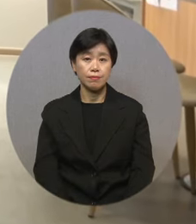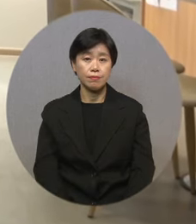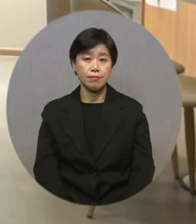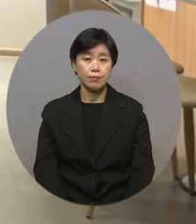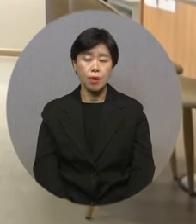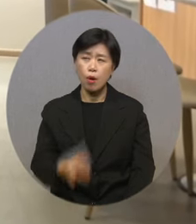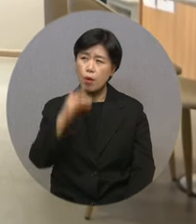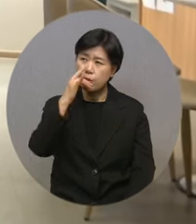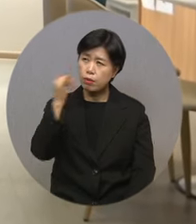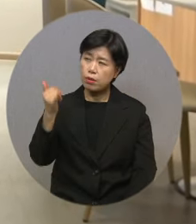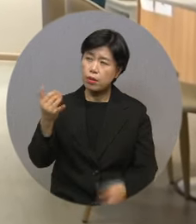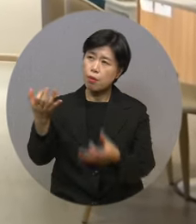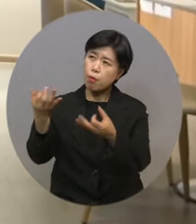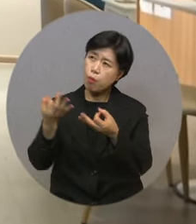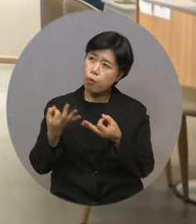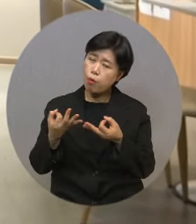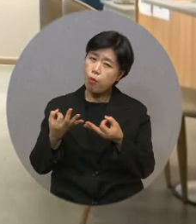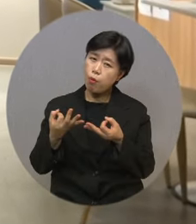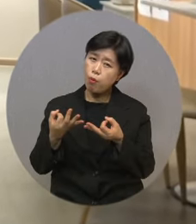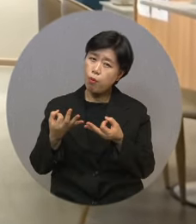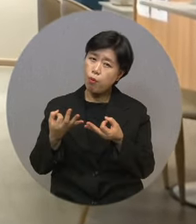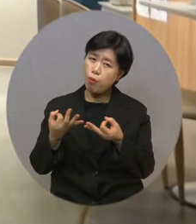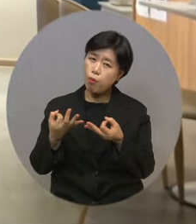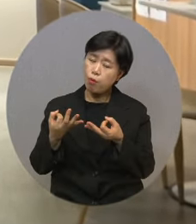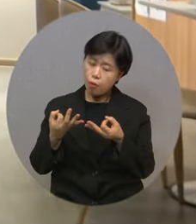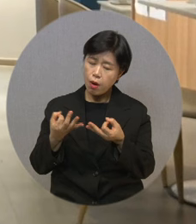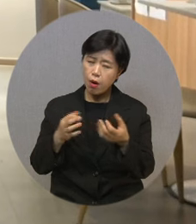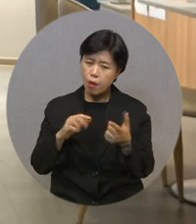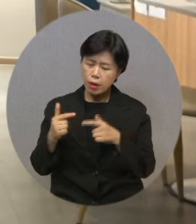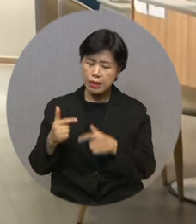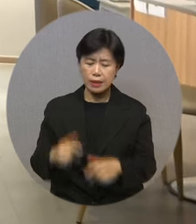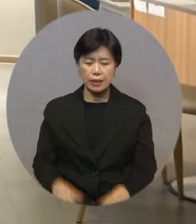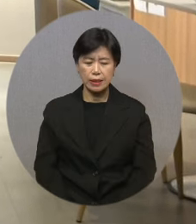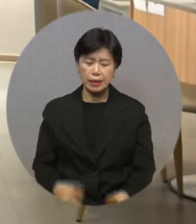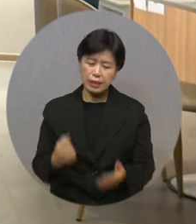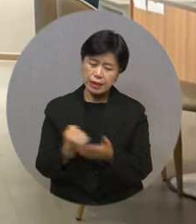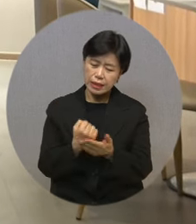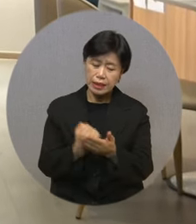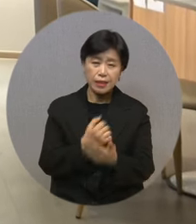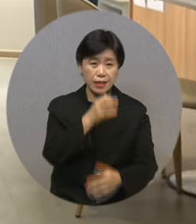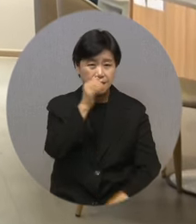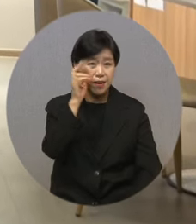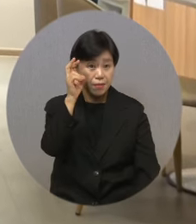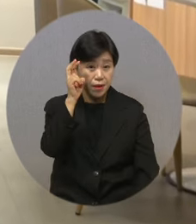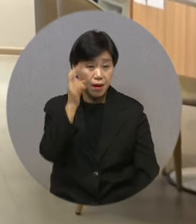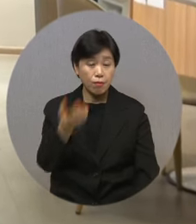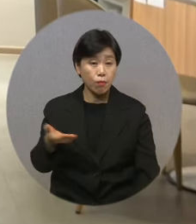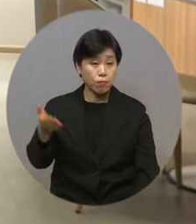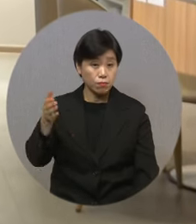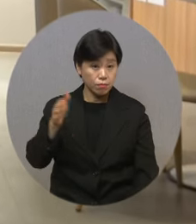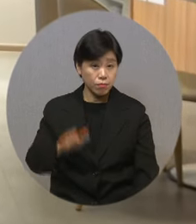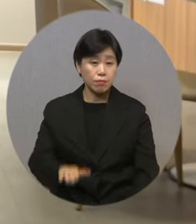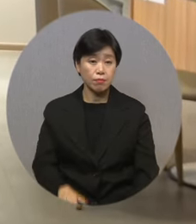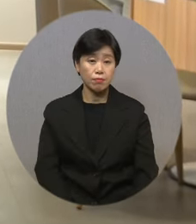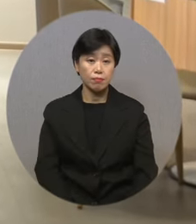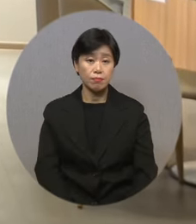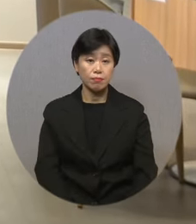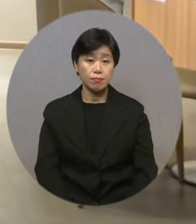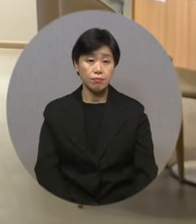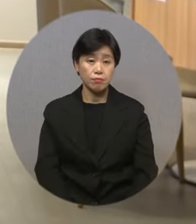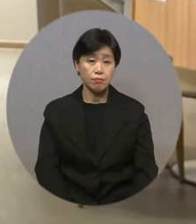많은 불평 불만이 있으심에도 불구하고 하실